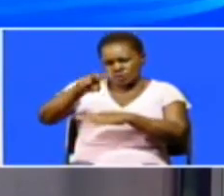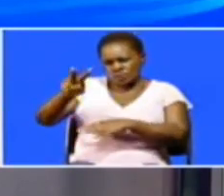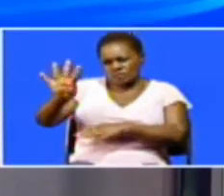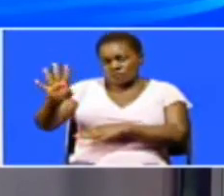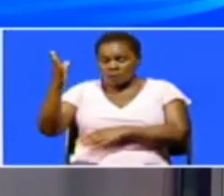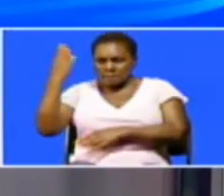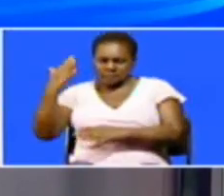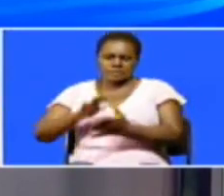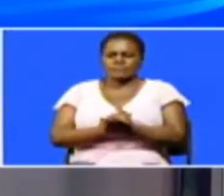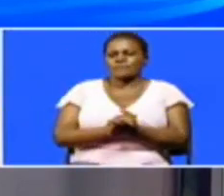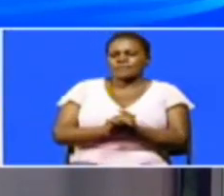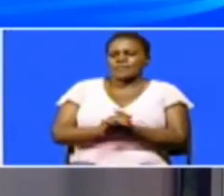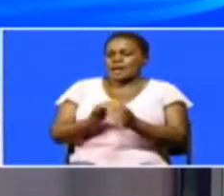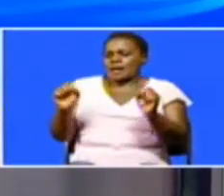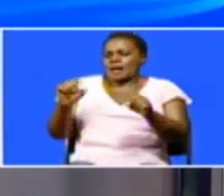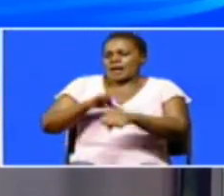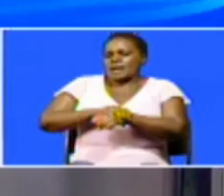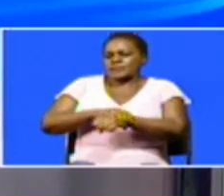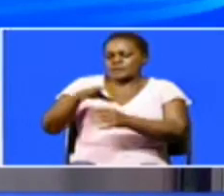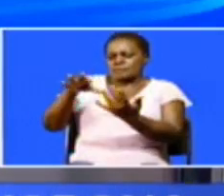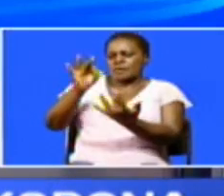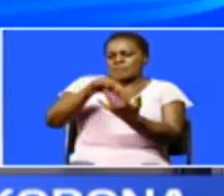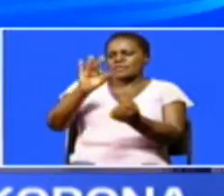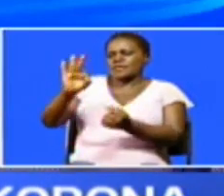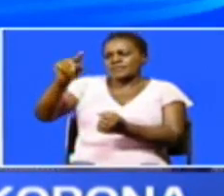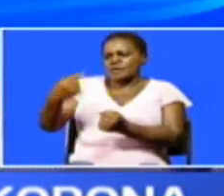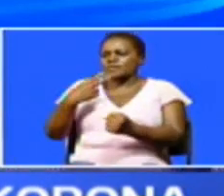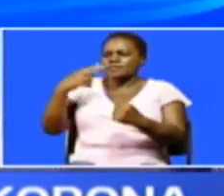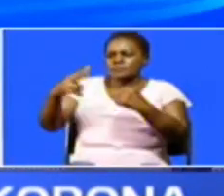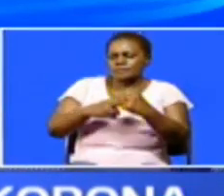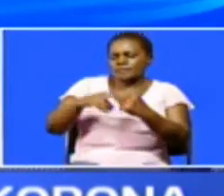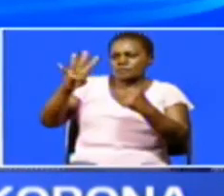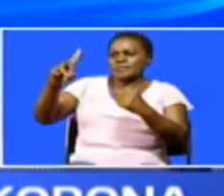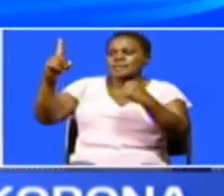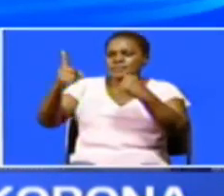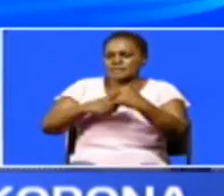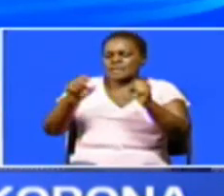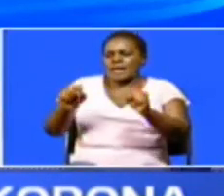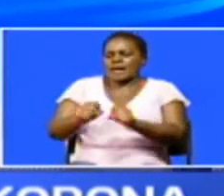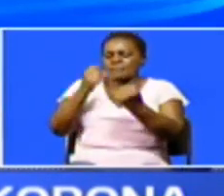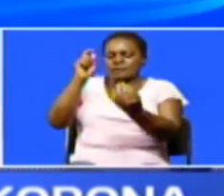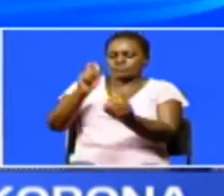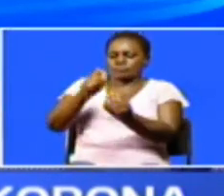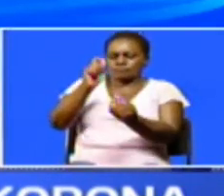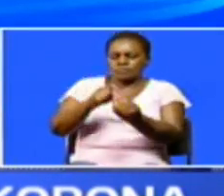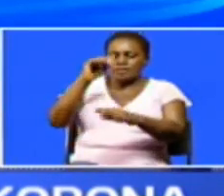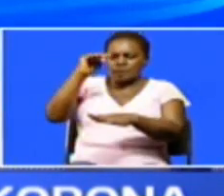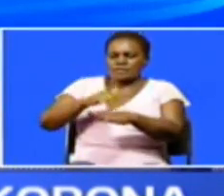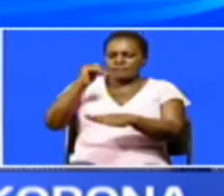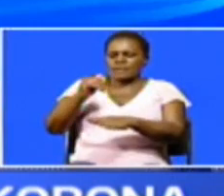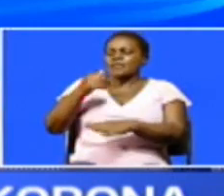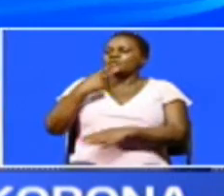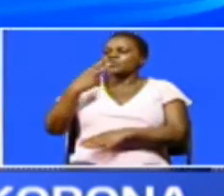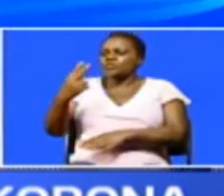24 zilizopita. Visa hivi vilipatikana kwa sampuli 3,746 zilizofanyiwa vipimo. Kwa maambukizi haya